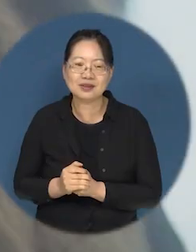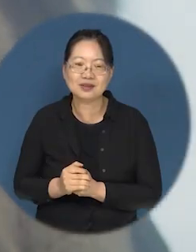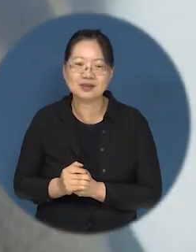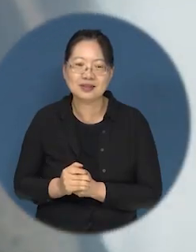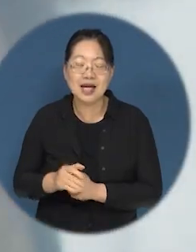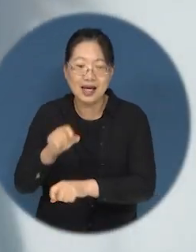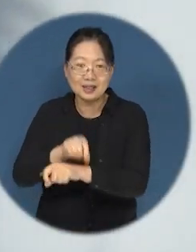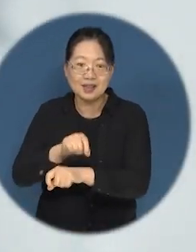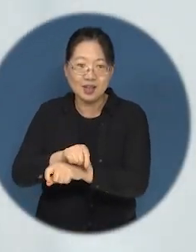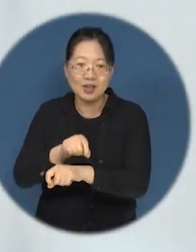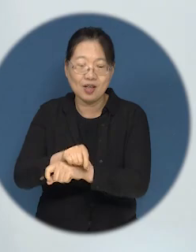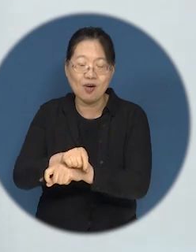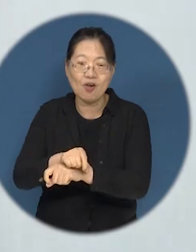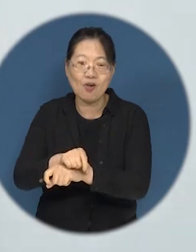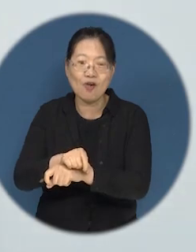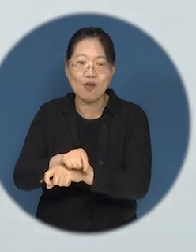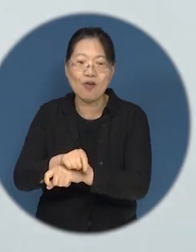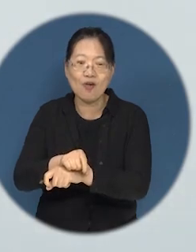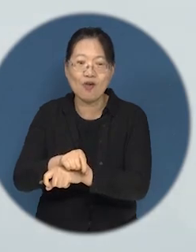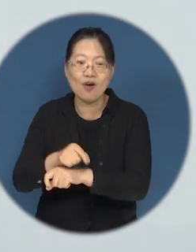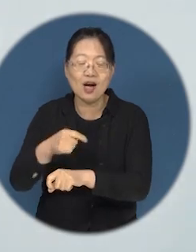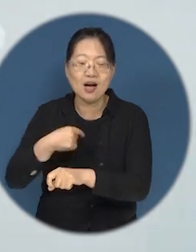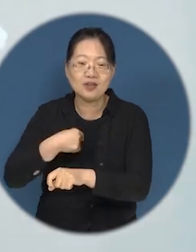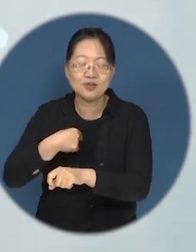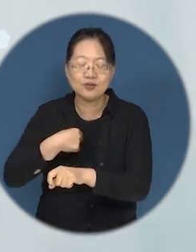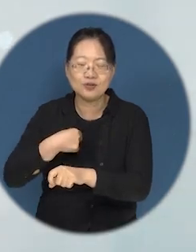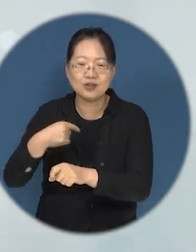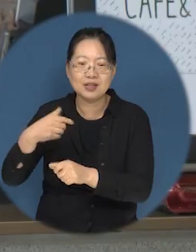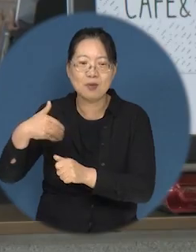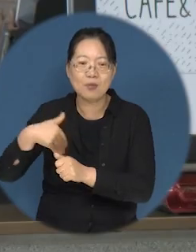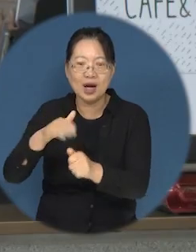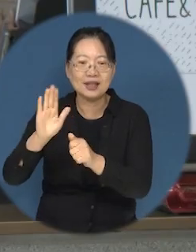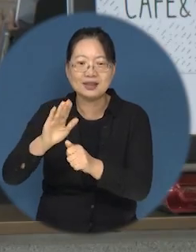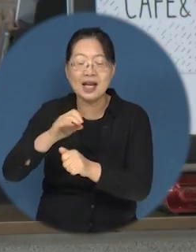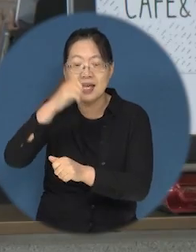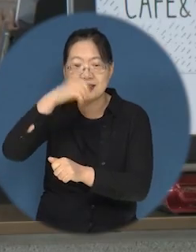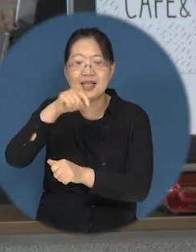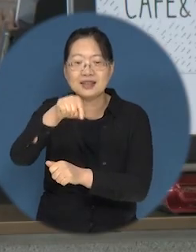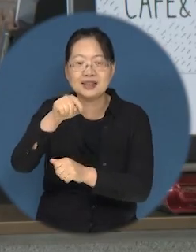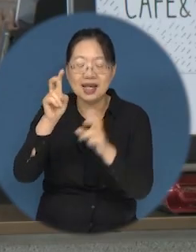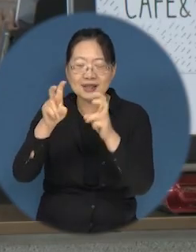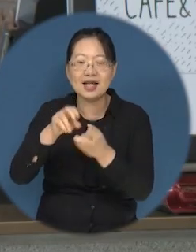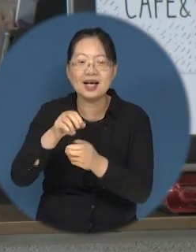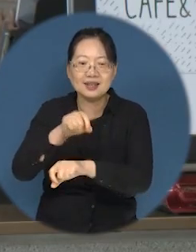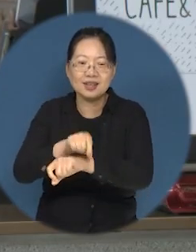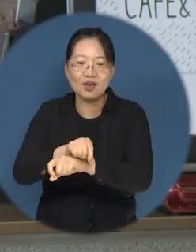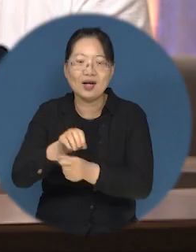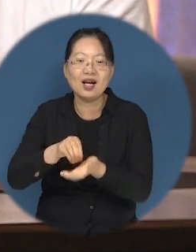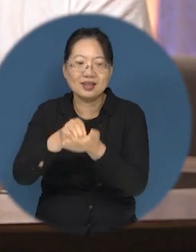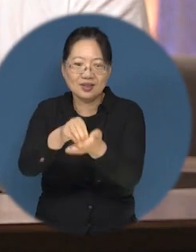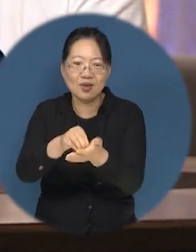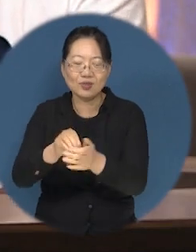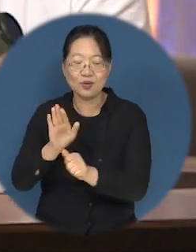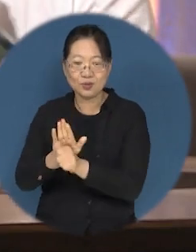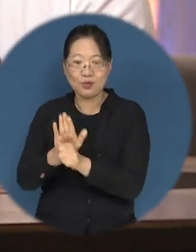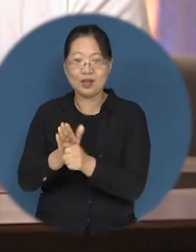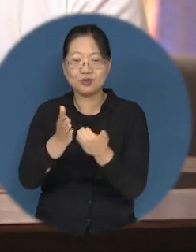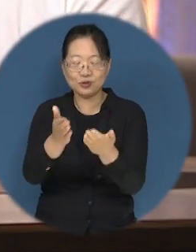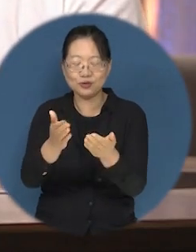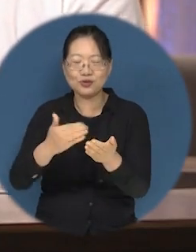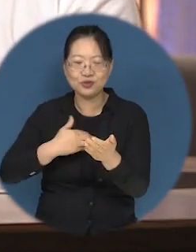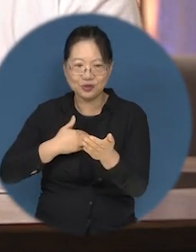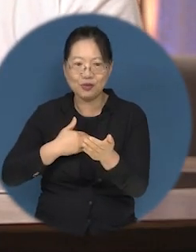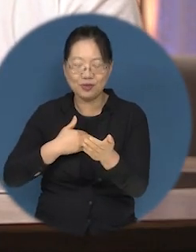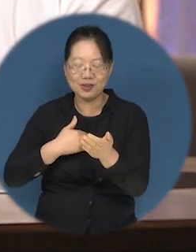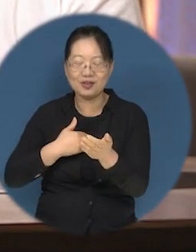아예 직원으로 저희가 그 파견업을 하는 건 아니고 예, 그냥 직원으로 그냥 입사를 갖다 해서 일을 할 수 있게 저희가 도와드리고 저희는 빠진 거죠.